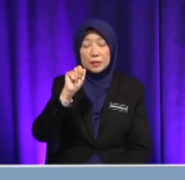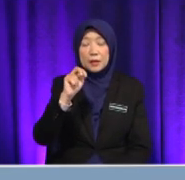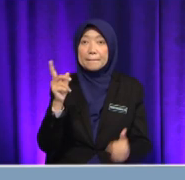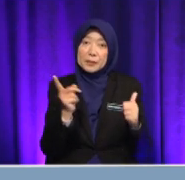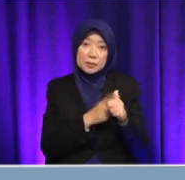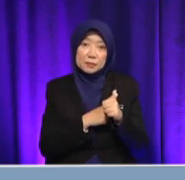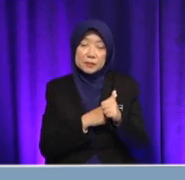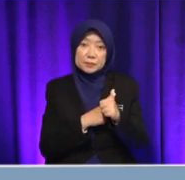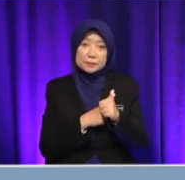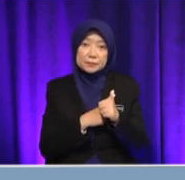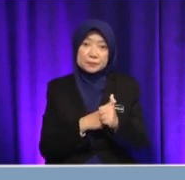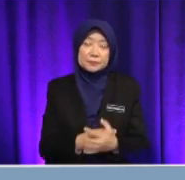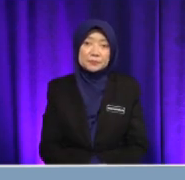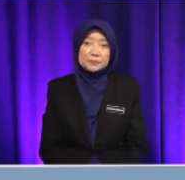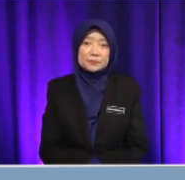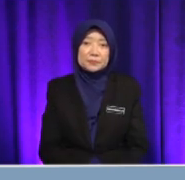pertama